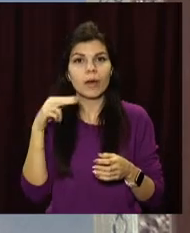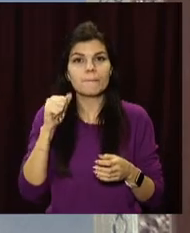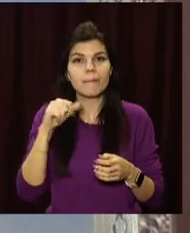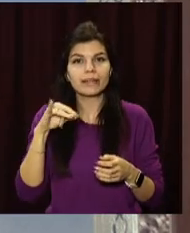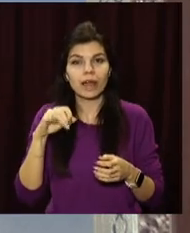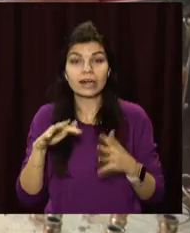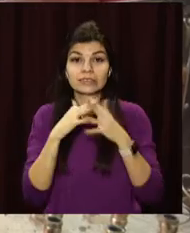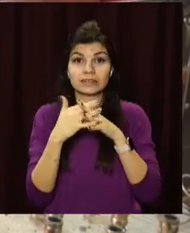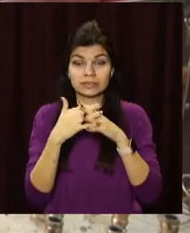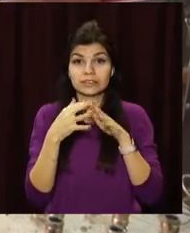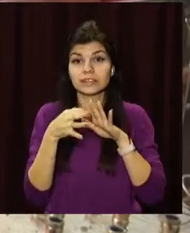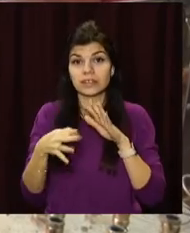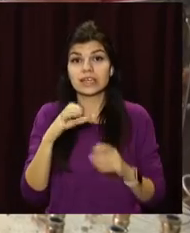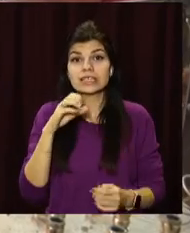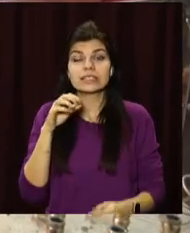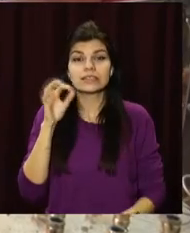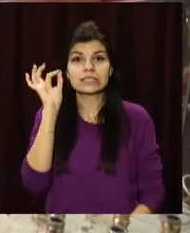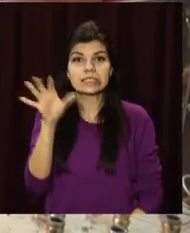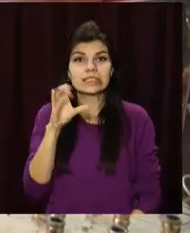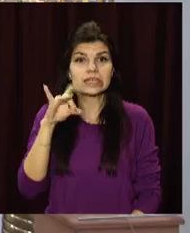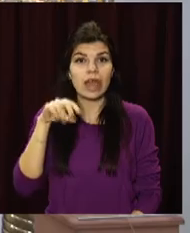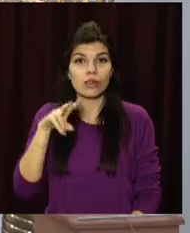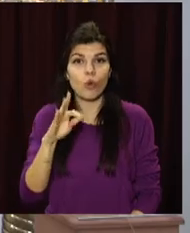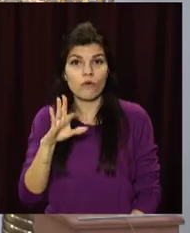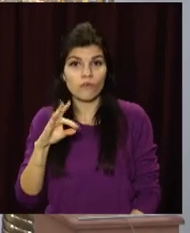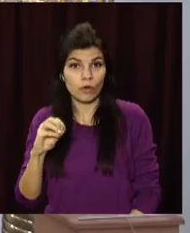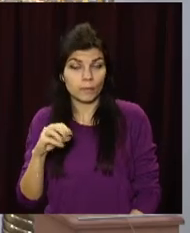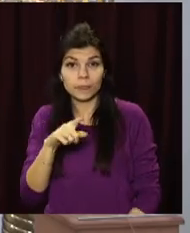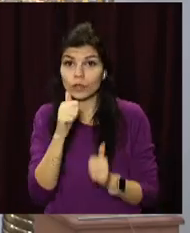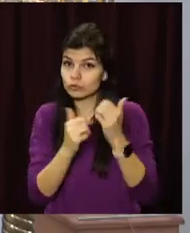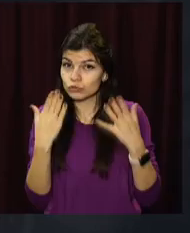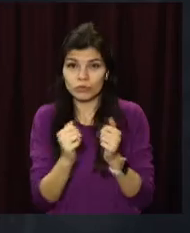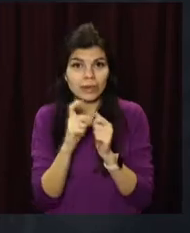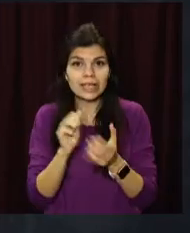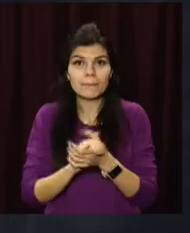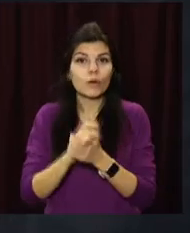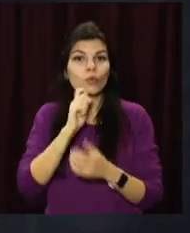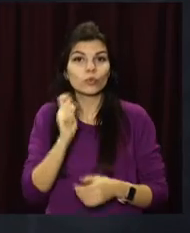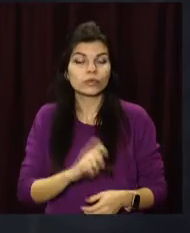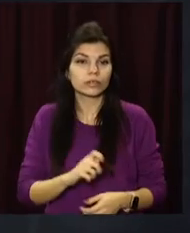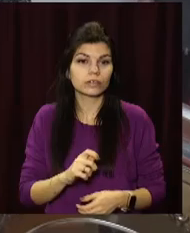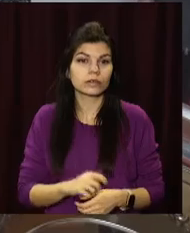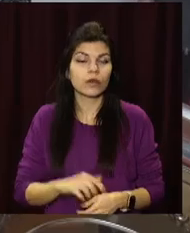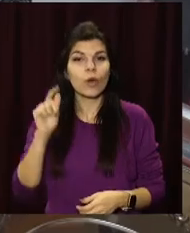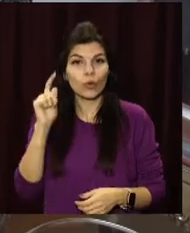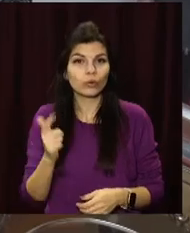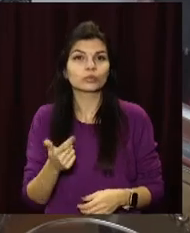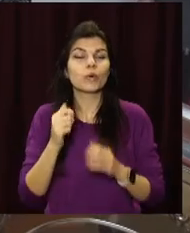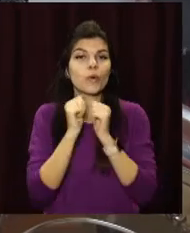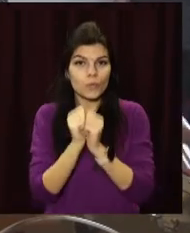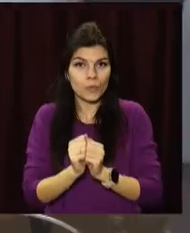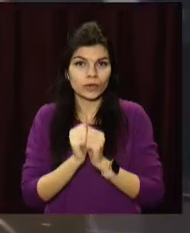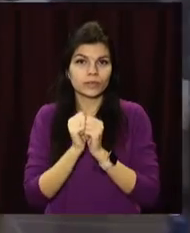патріархату. Храм у селі Стрілковому за 2 кілометри до російських військ. Тут щодня моляться за мир в Україні.